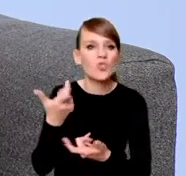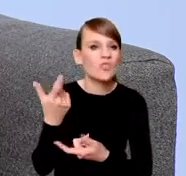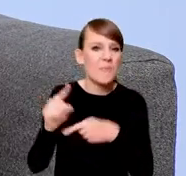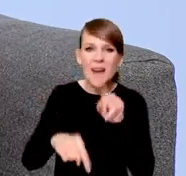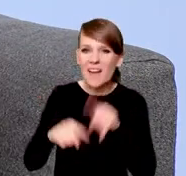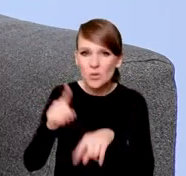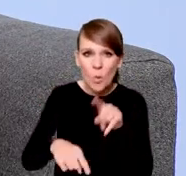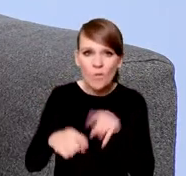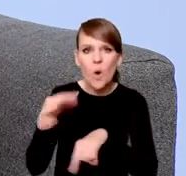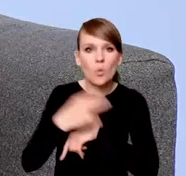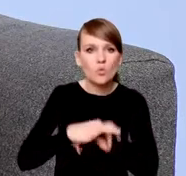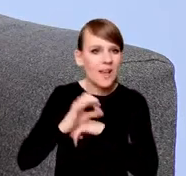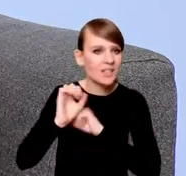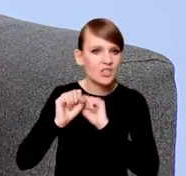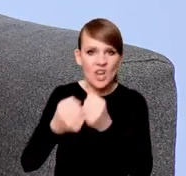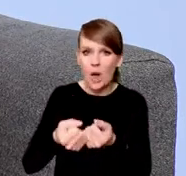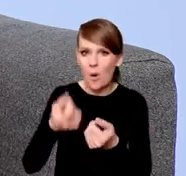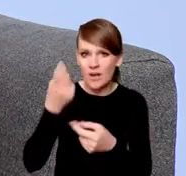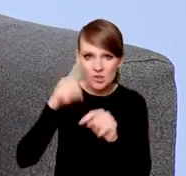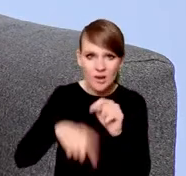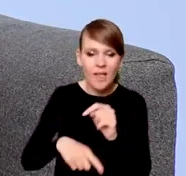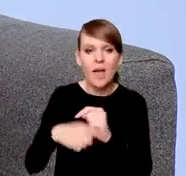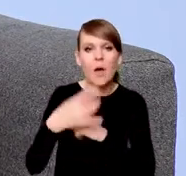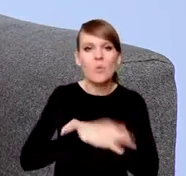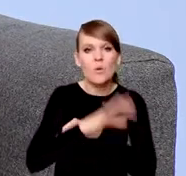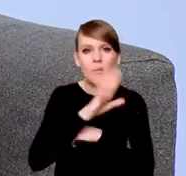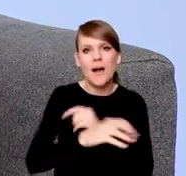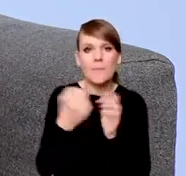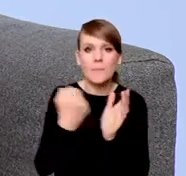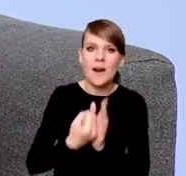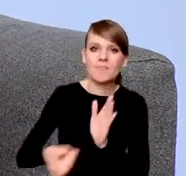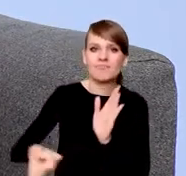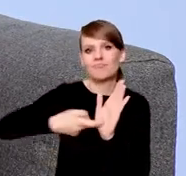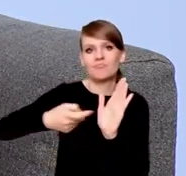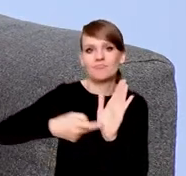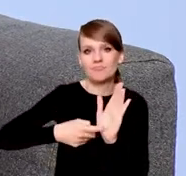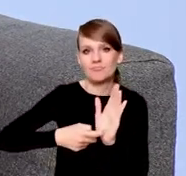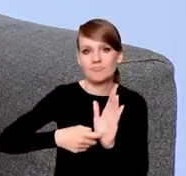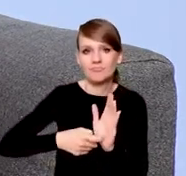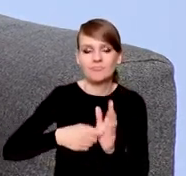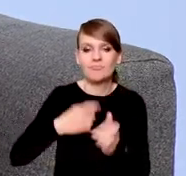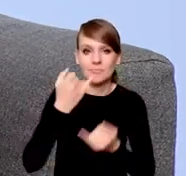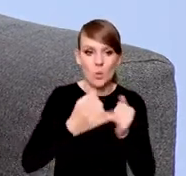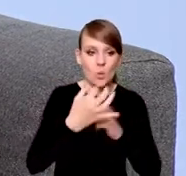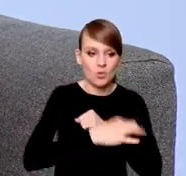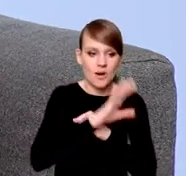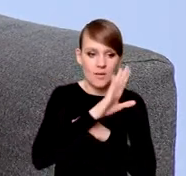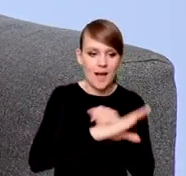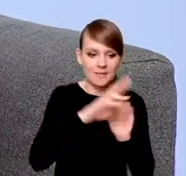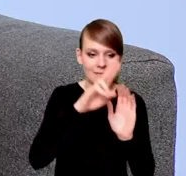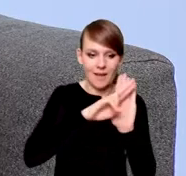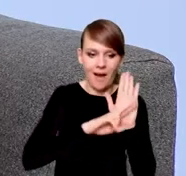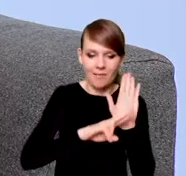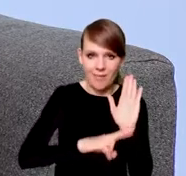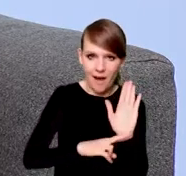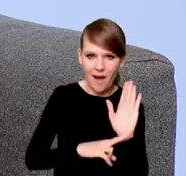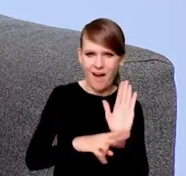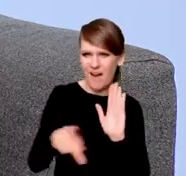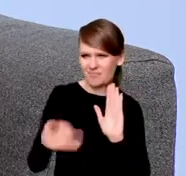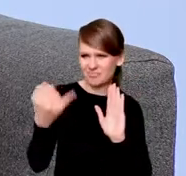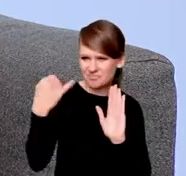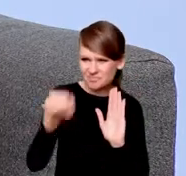i taki student ma prawo domagać się, jeśli są jakieś standardy na tej uczelni ustalone, jeśli są jakieś